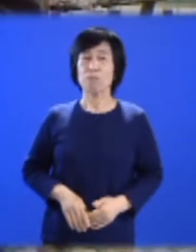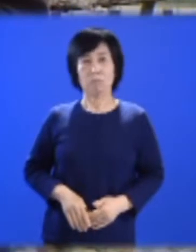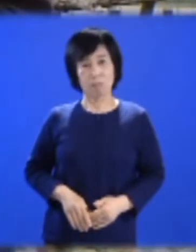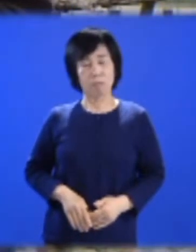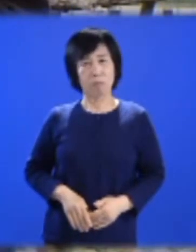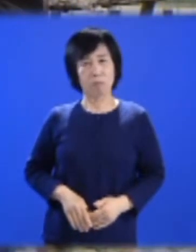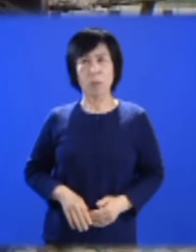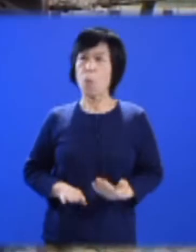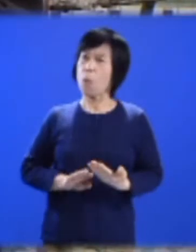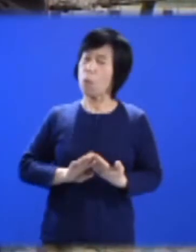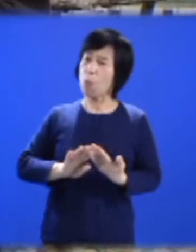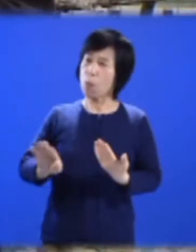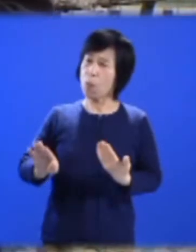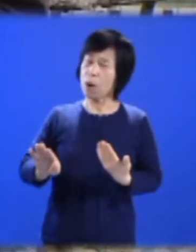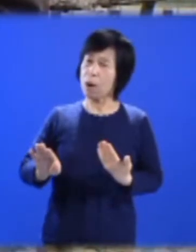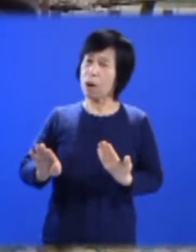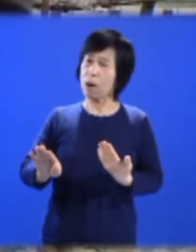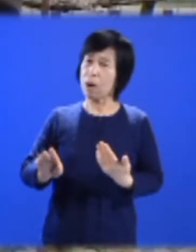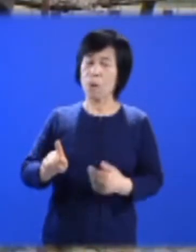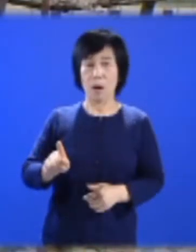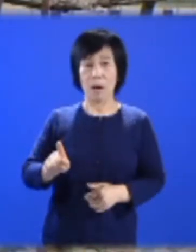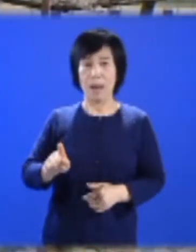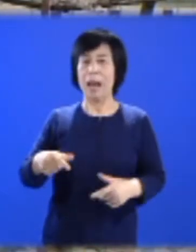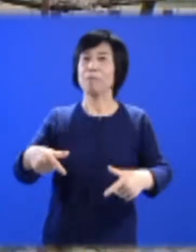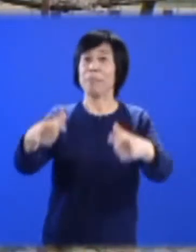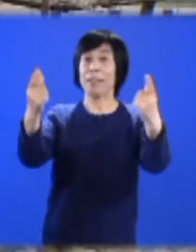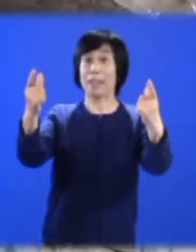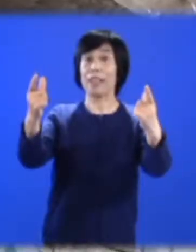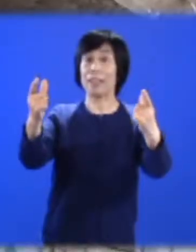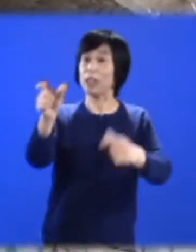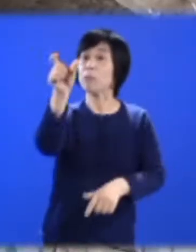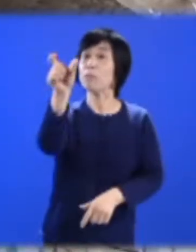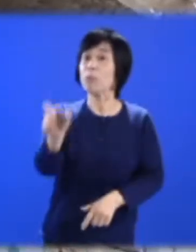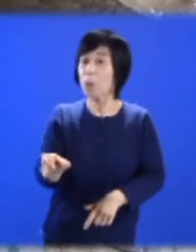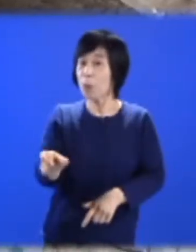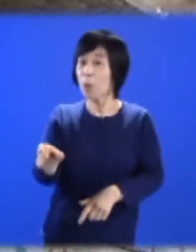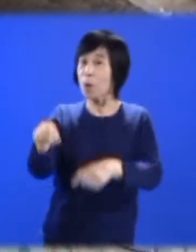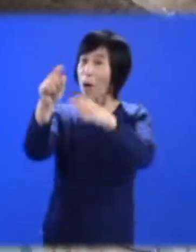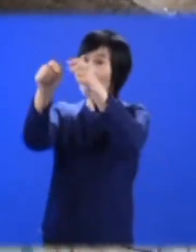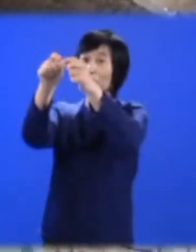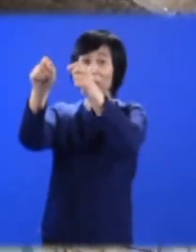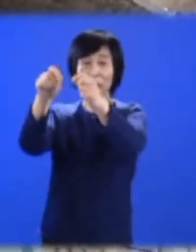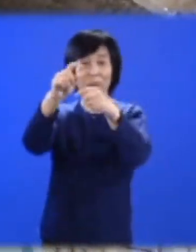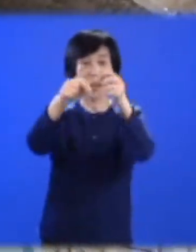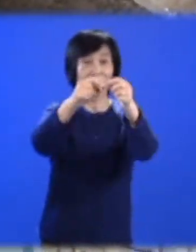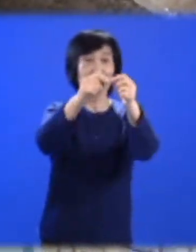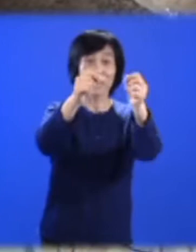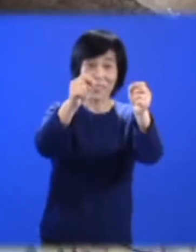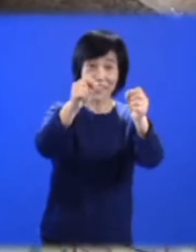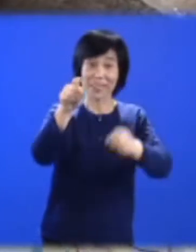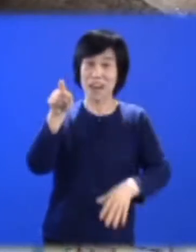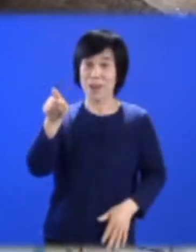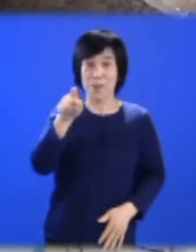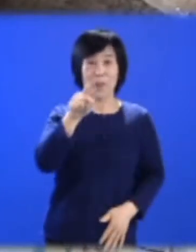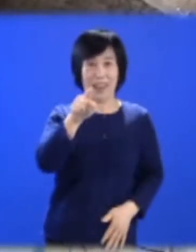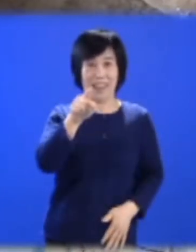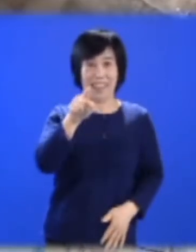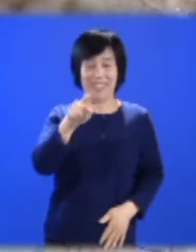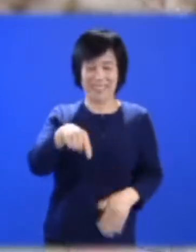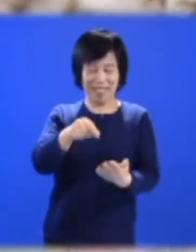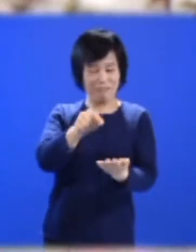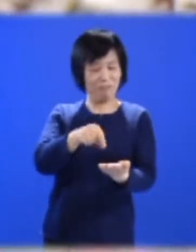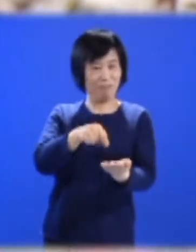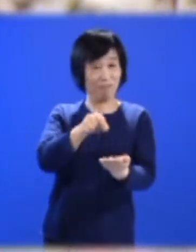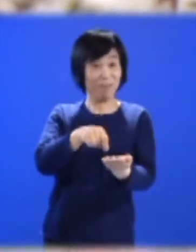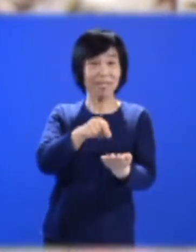とはそうですね、この木のところにちょこちょことぶら下がってると思うんですけども、はい、俳句、